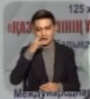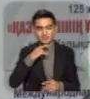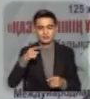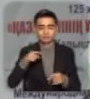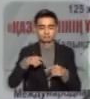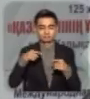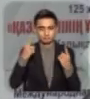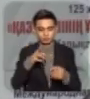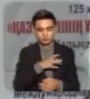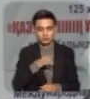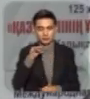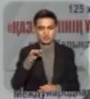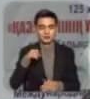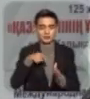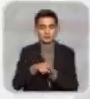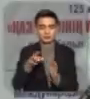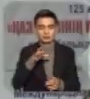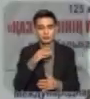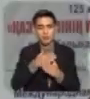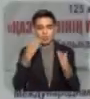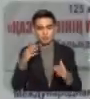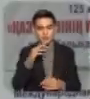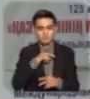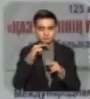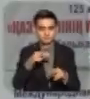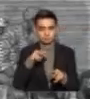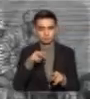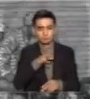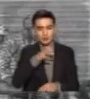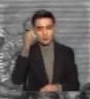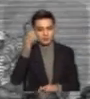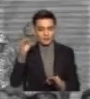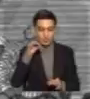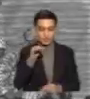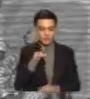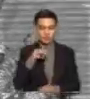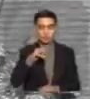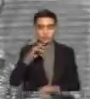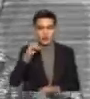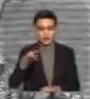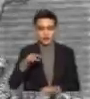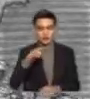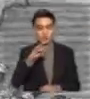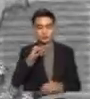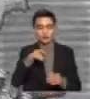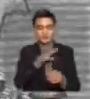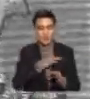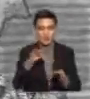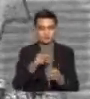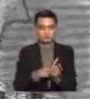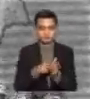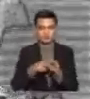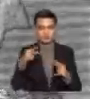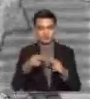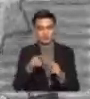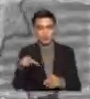Казахстана и, будучи совнаркомом, уделял большое внимание образованию. В числе заслуг Турара Рыскулова – инициатива строительства железной дороги